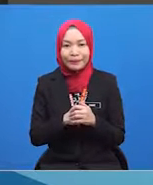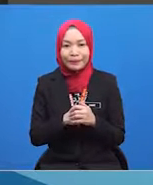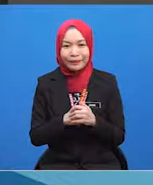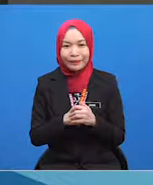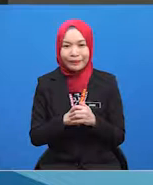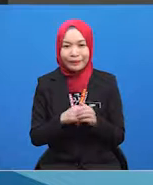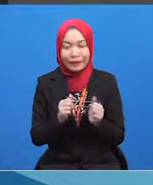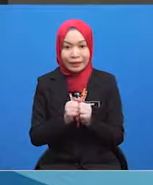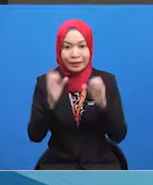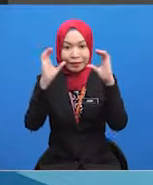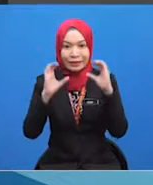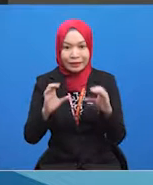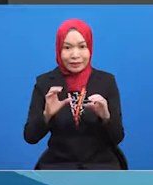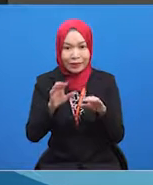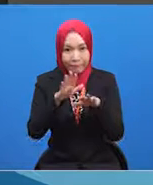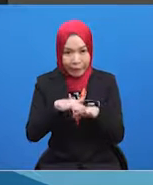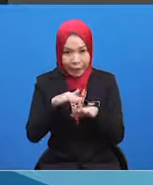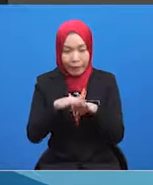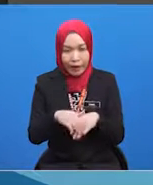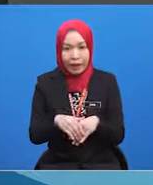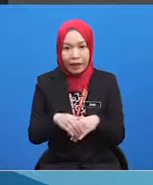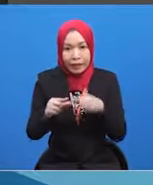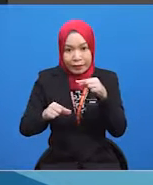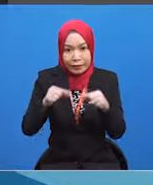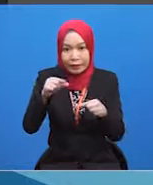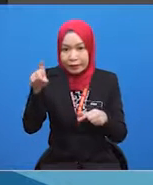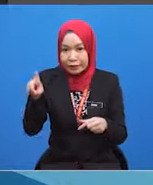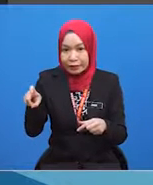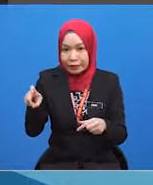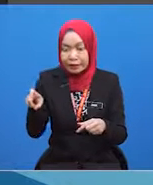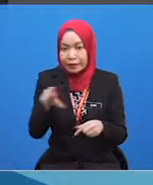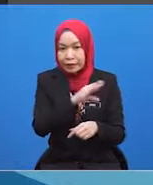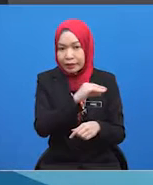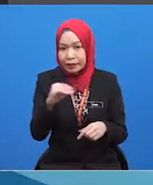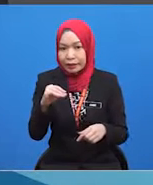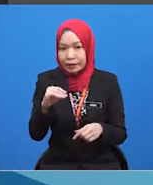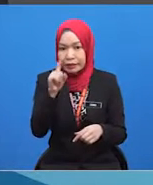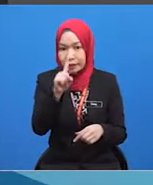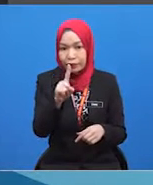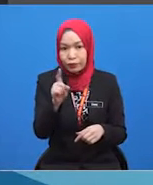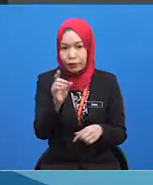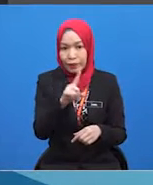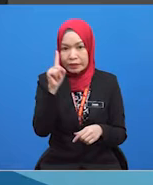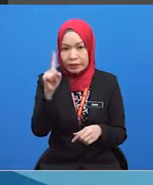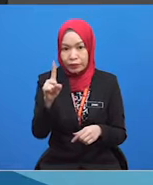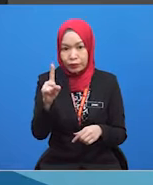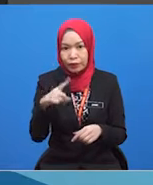Secara perlahan-lahan, gerakkan cursor dan klik satu persatu keliling image tersebut.